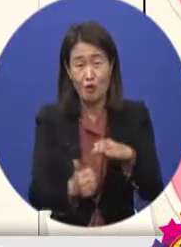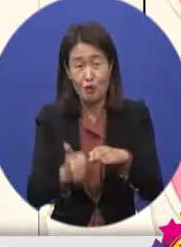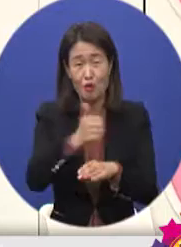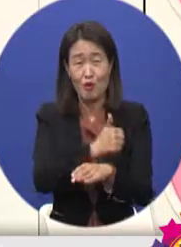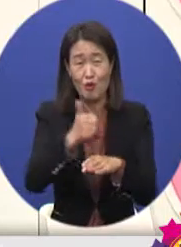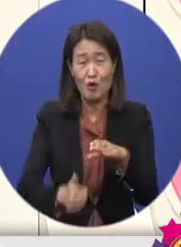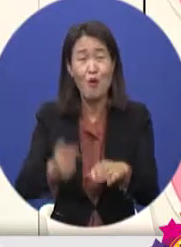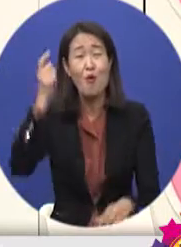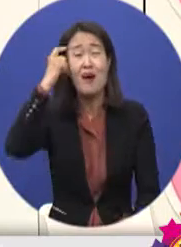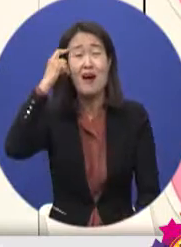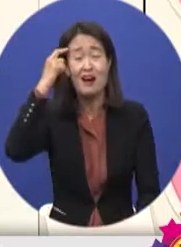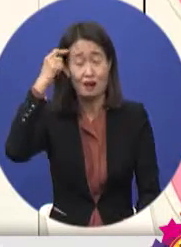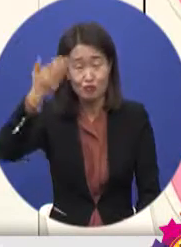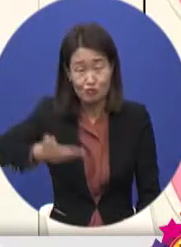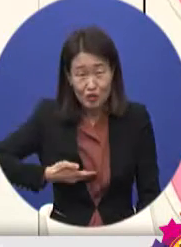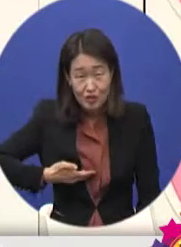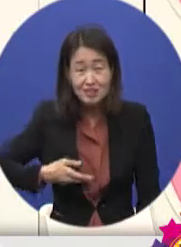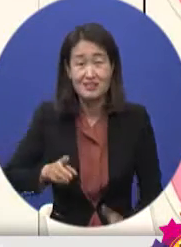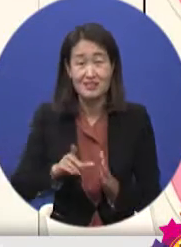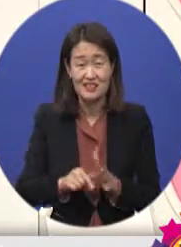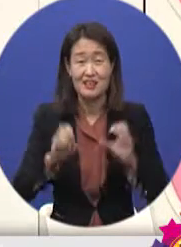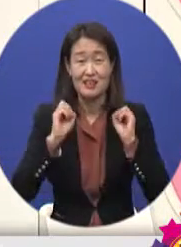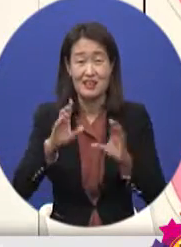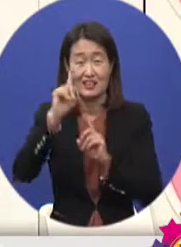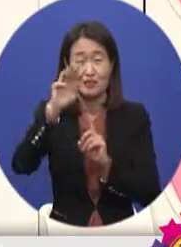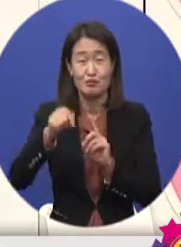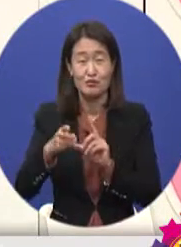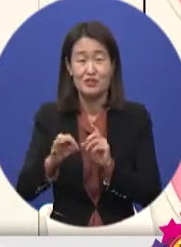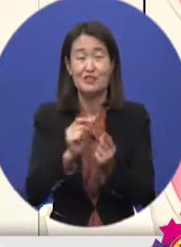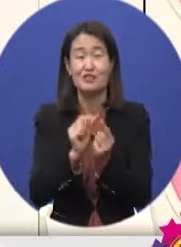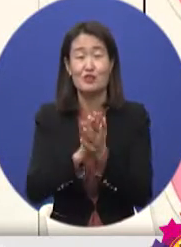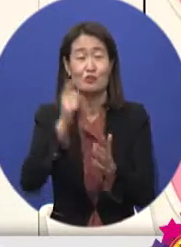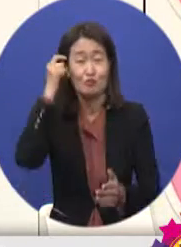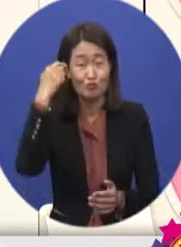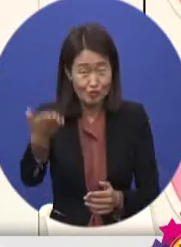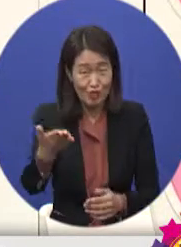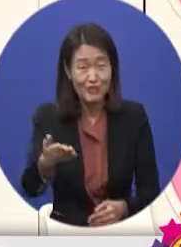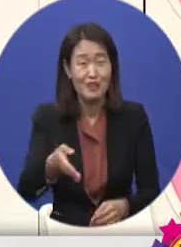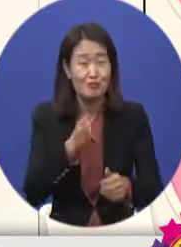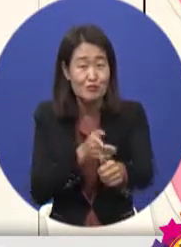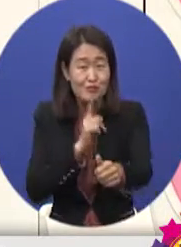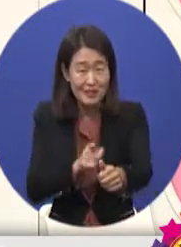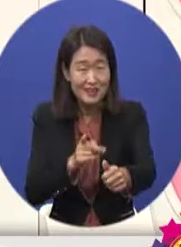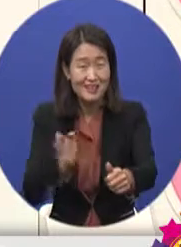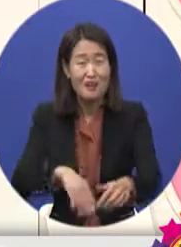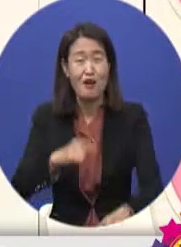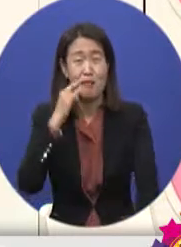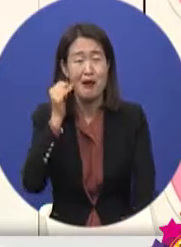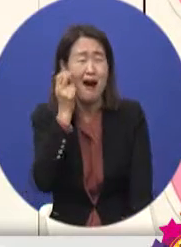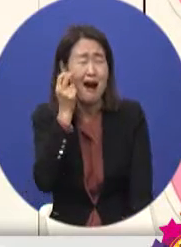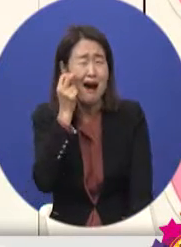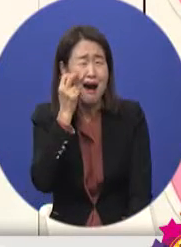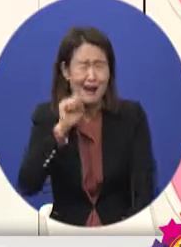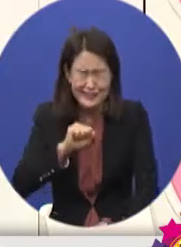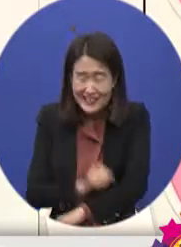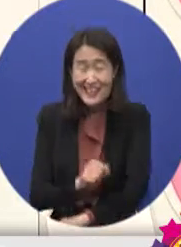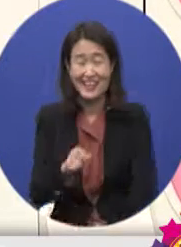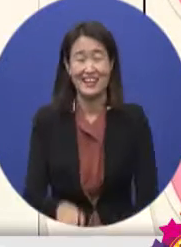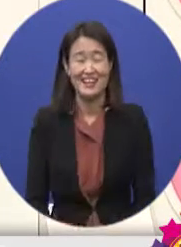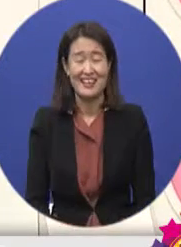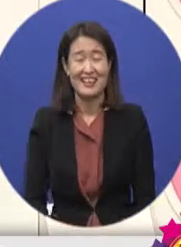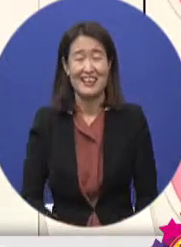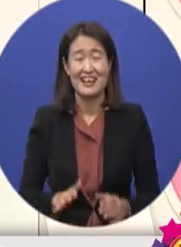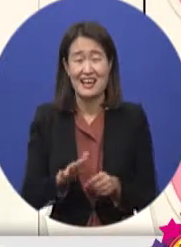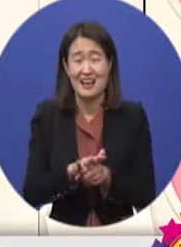뭔지 거리요 저한테 물어본 거예요. 그래서 방송에서 이부영 씨한테 물어보라 그랬더니 어머니가 아주 농담을 무진장 잘하세요.